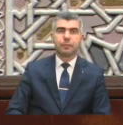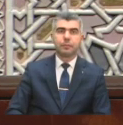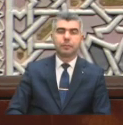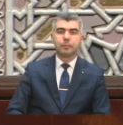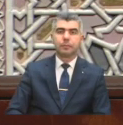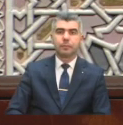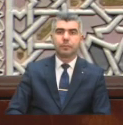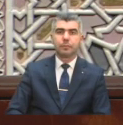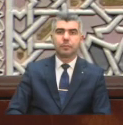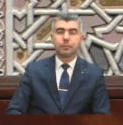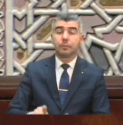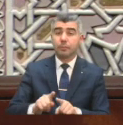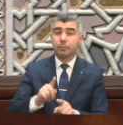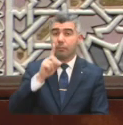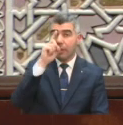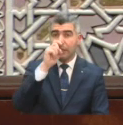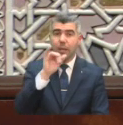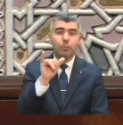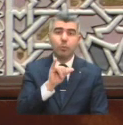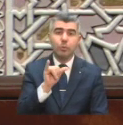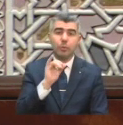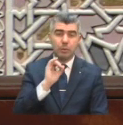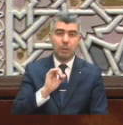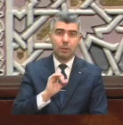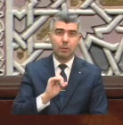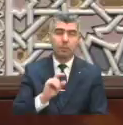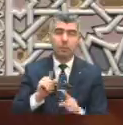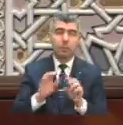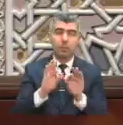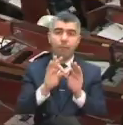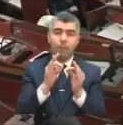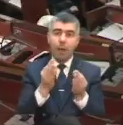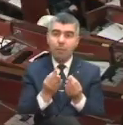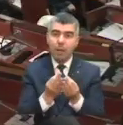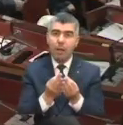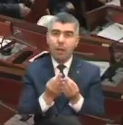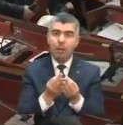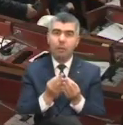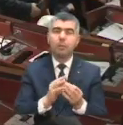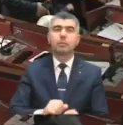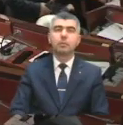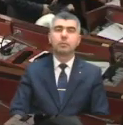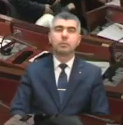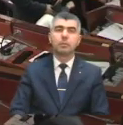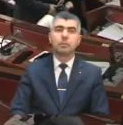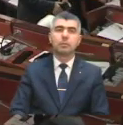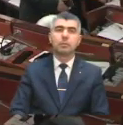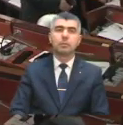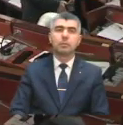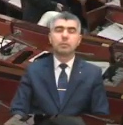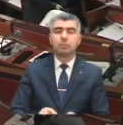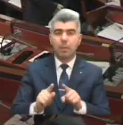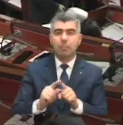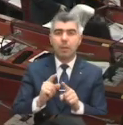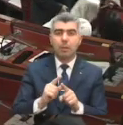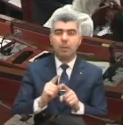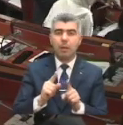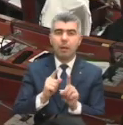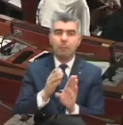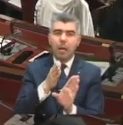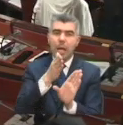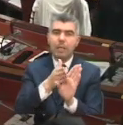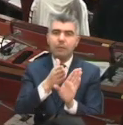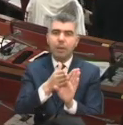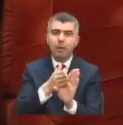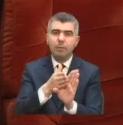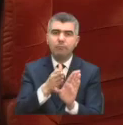هي أخطر ما يمكن يكون هو اختلالات في مجال نظام الأسرة ولا في قضية تاع الجنايات ديال اغتصاب الأطفال.